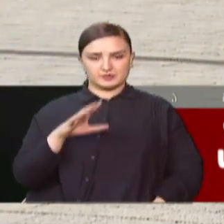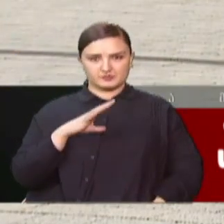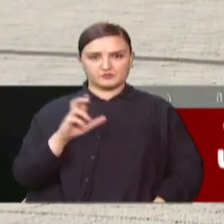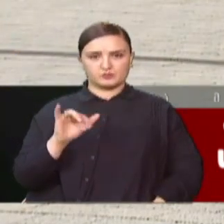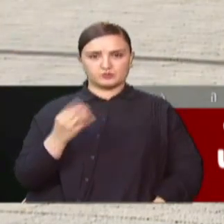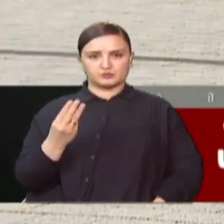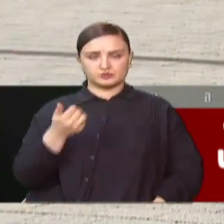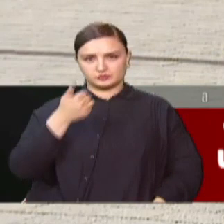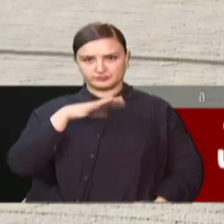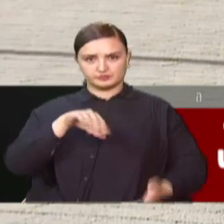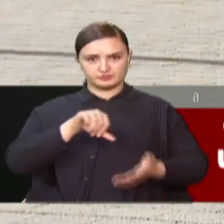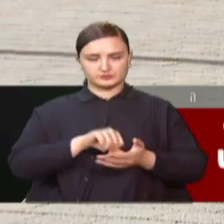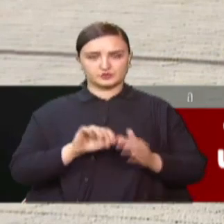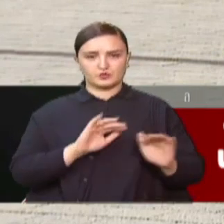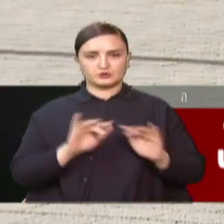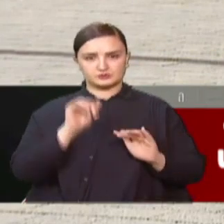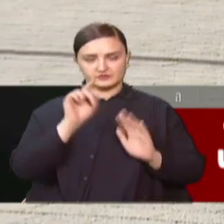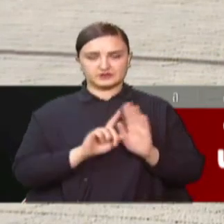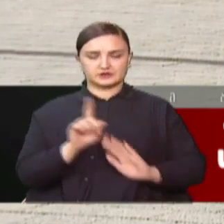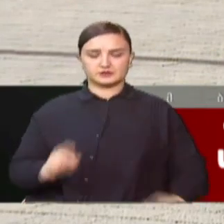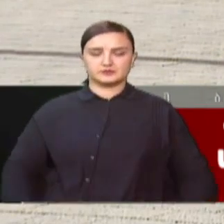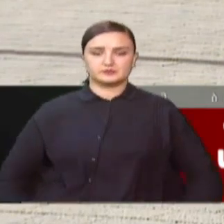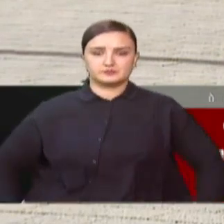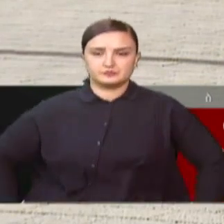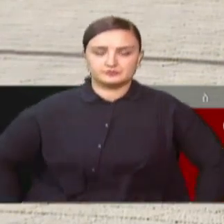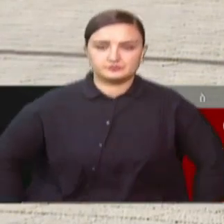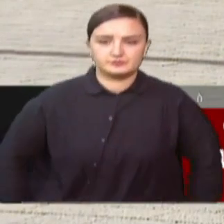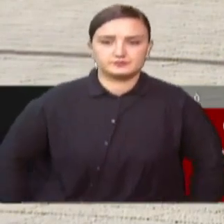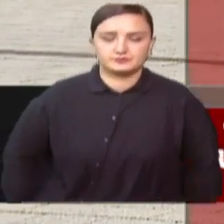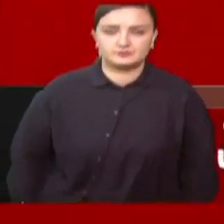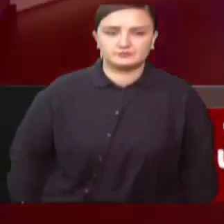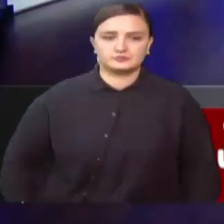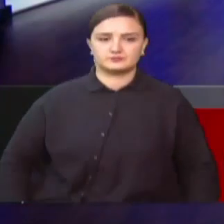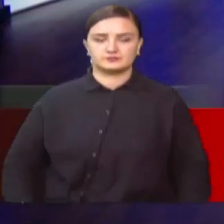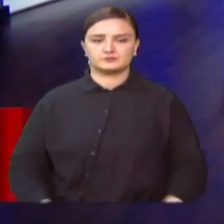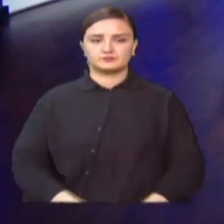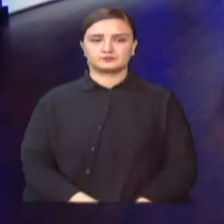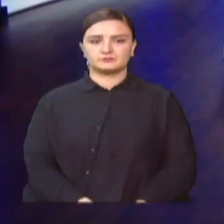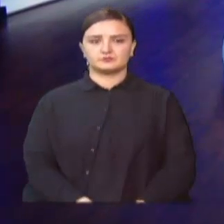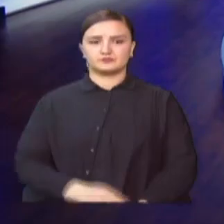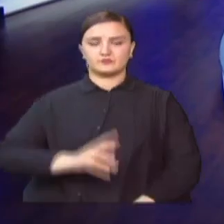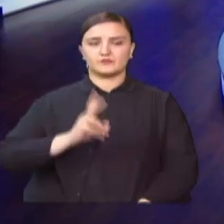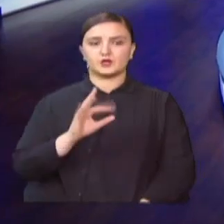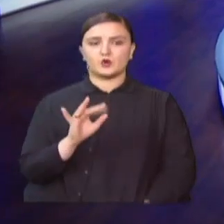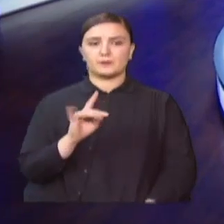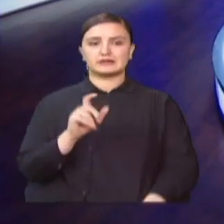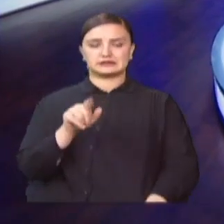Bush, Rogors Githarit, Ronis Dieba, hvalga ih sneba. Ești o Gheorghe Coberidze, Budapeștida.